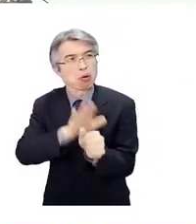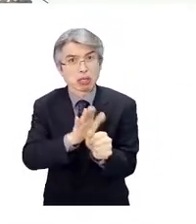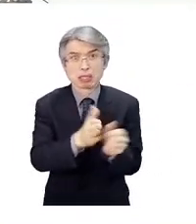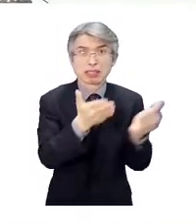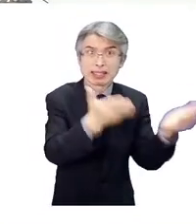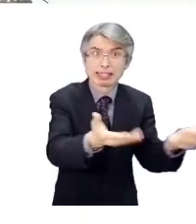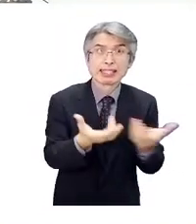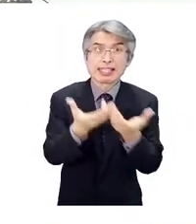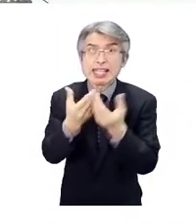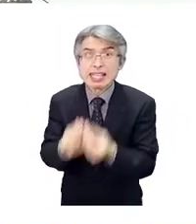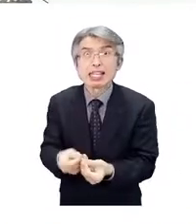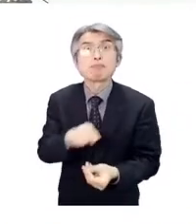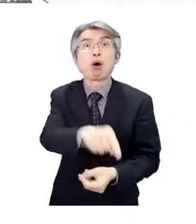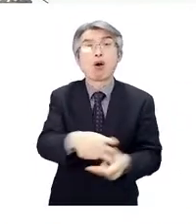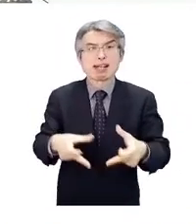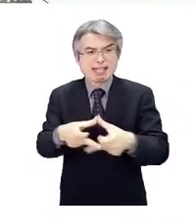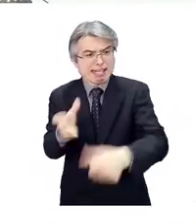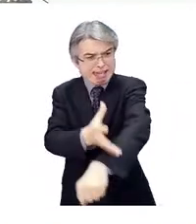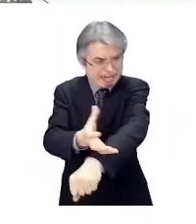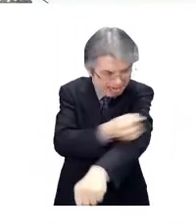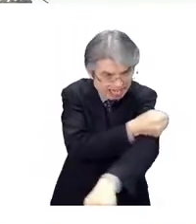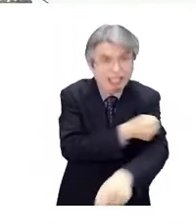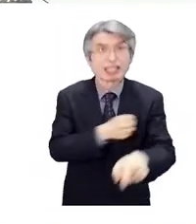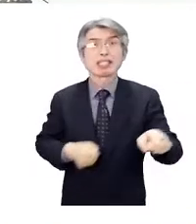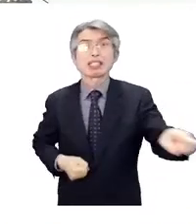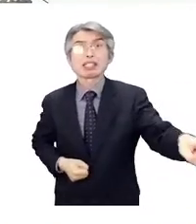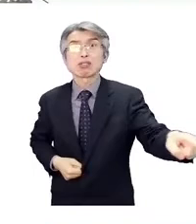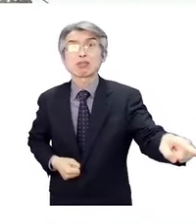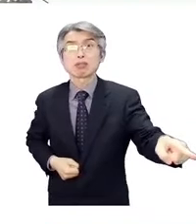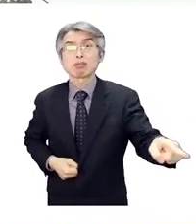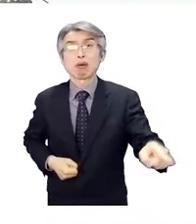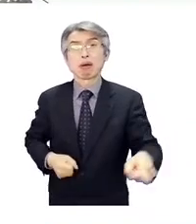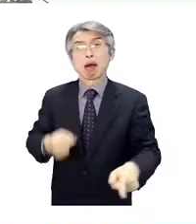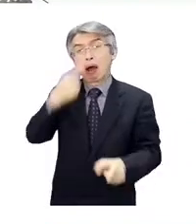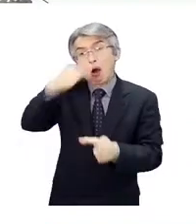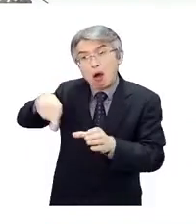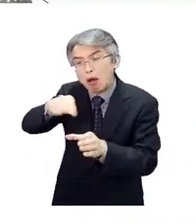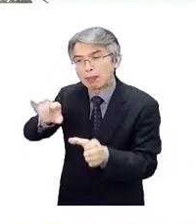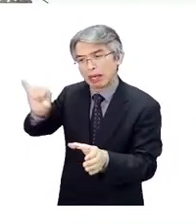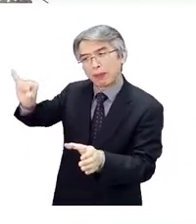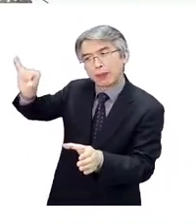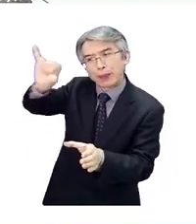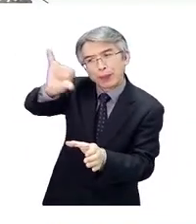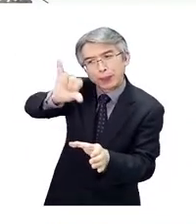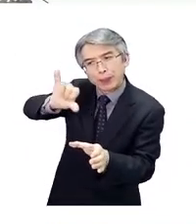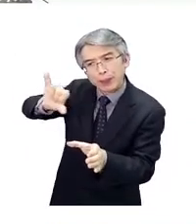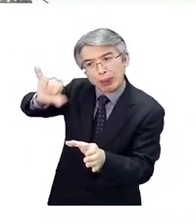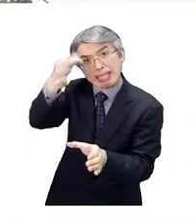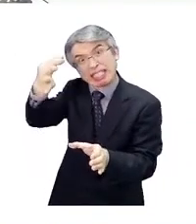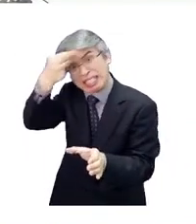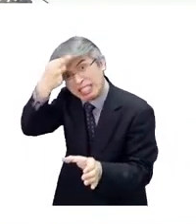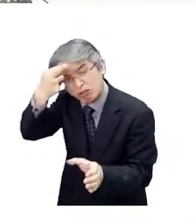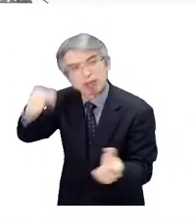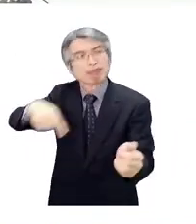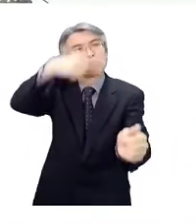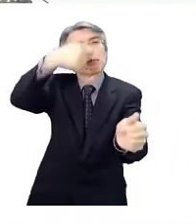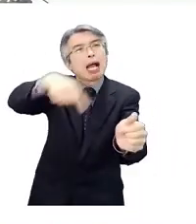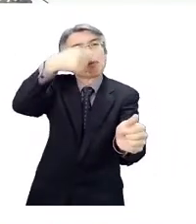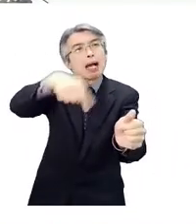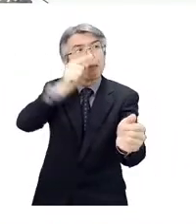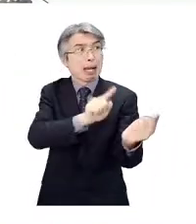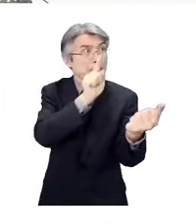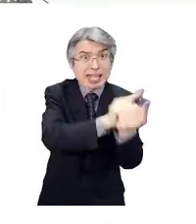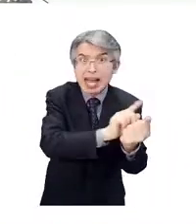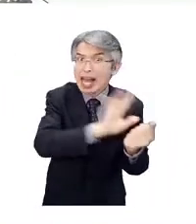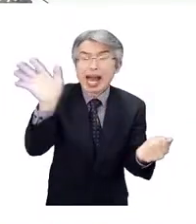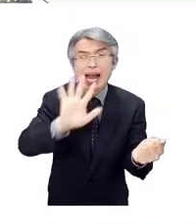중증장애인 바리스타의 직무 교육을 비대면 온라인 교육 콘텐츠로 제작 및 보급하였고 카페 운영기간 간담회를 대체할